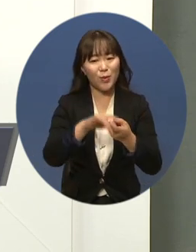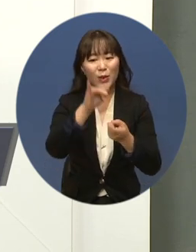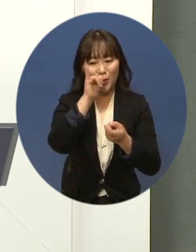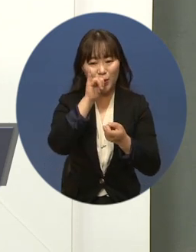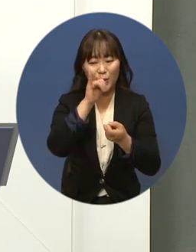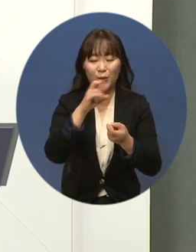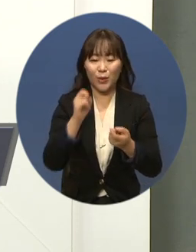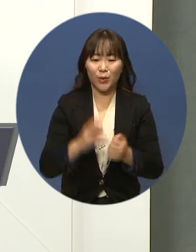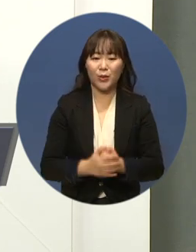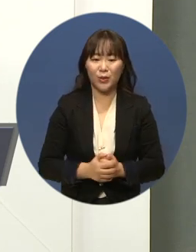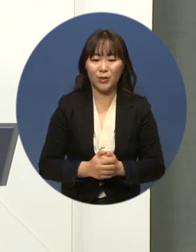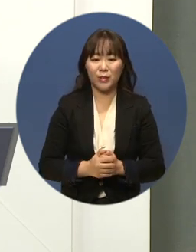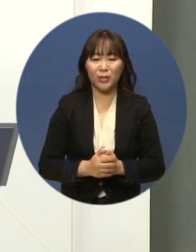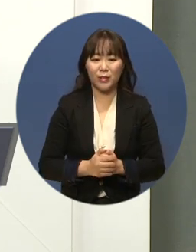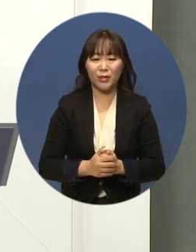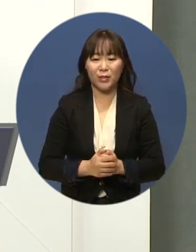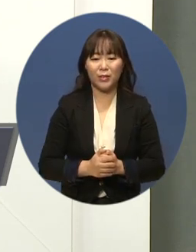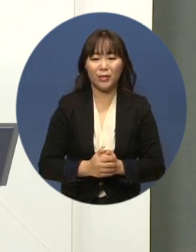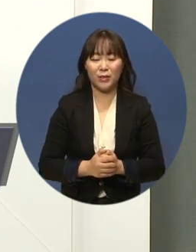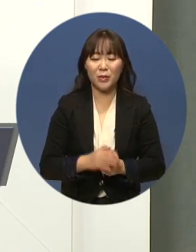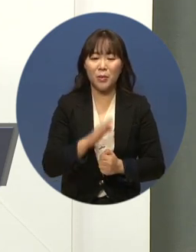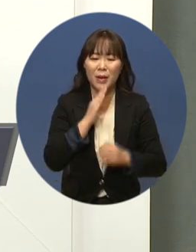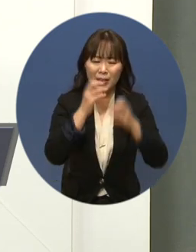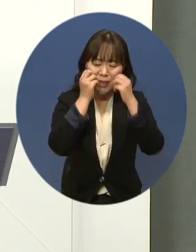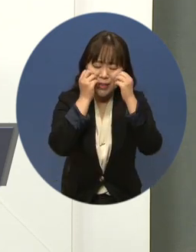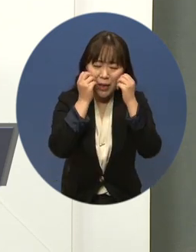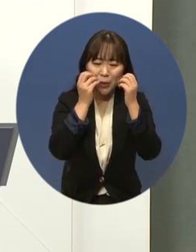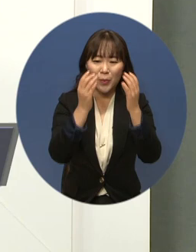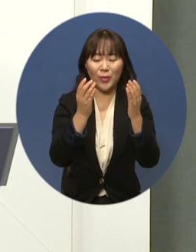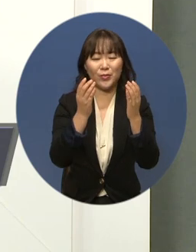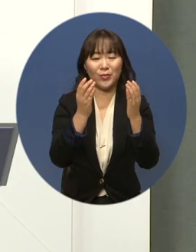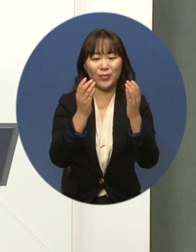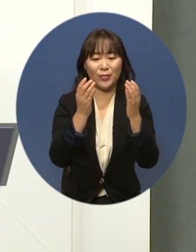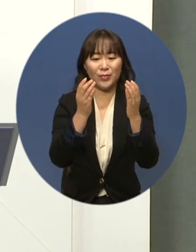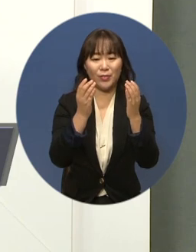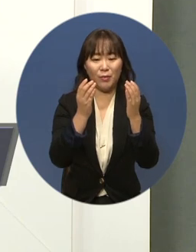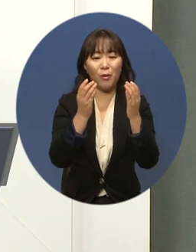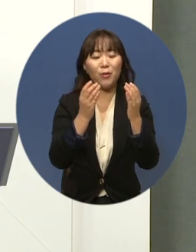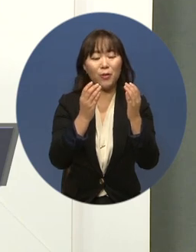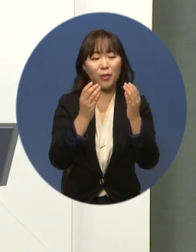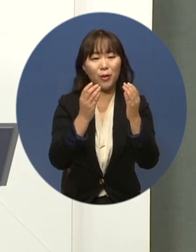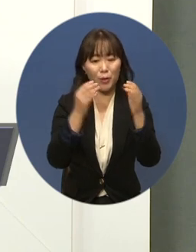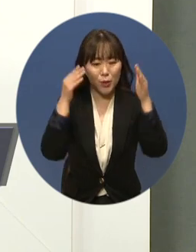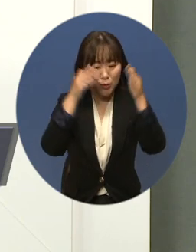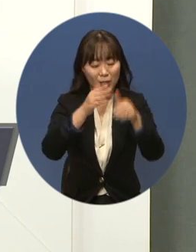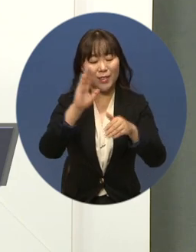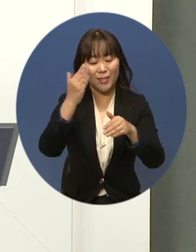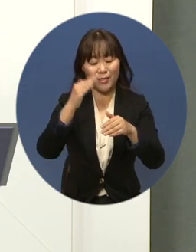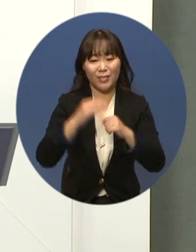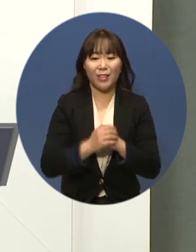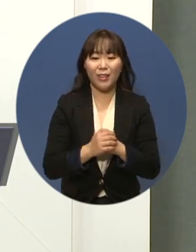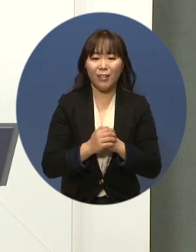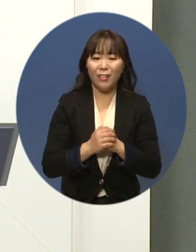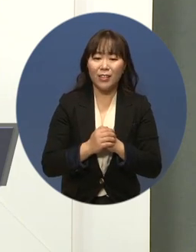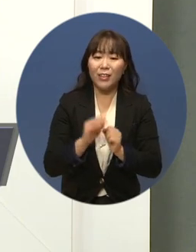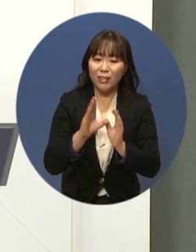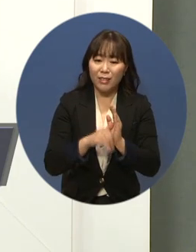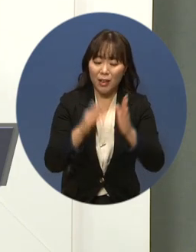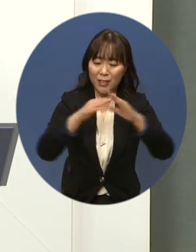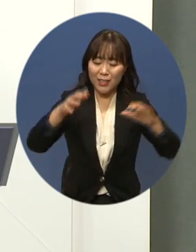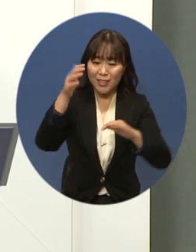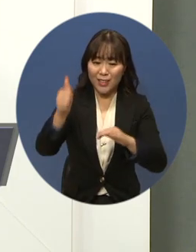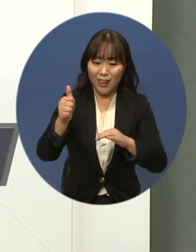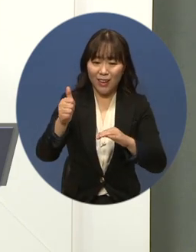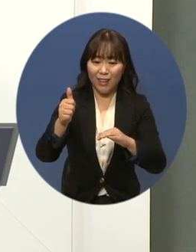가졌고 아주 새로운 초점이 됐었던 주인공인데 그때 그